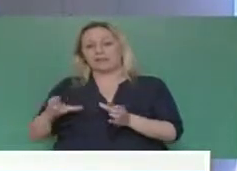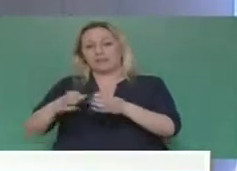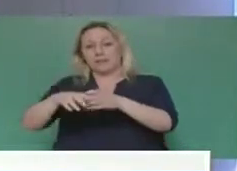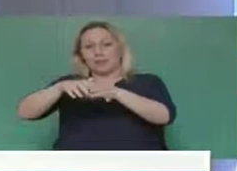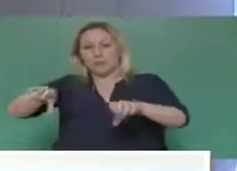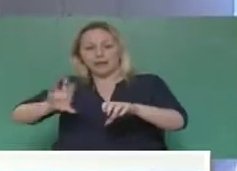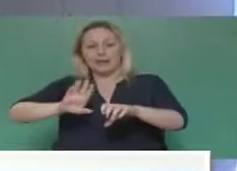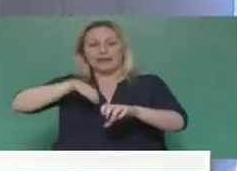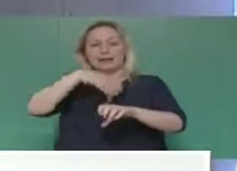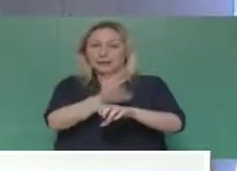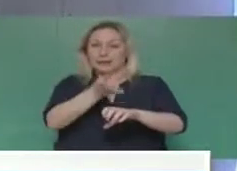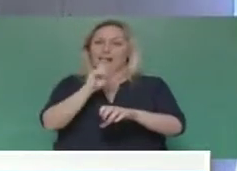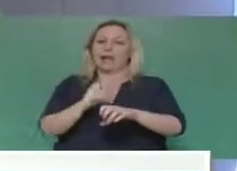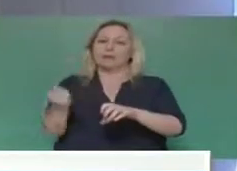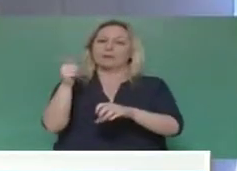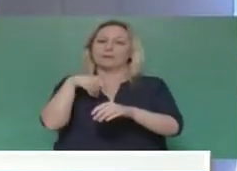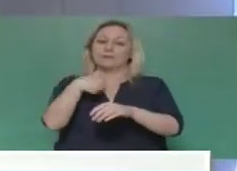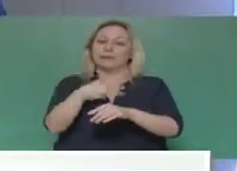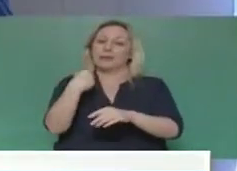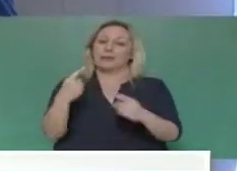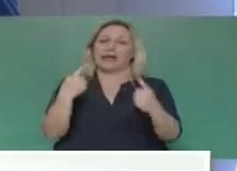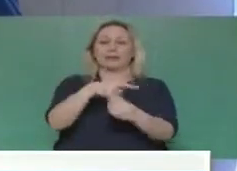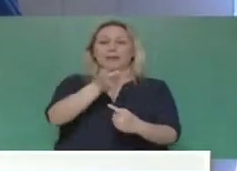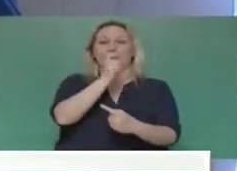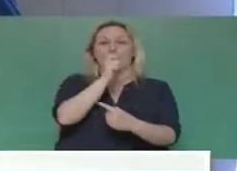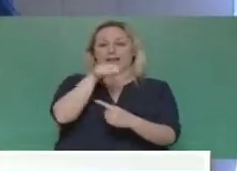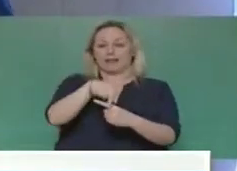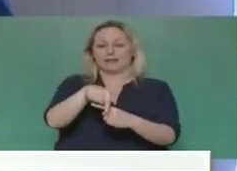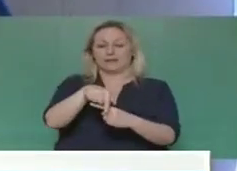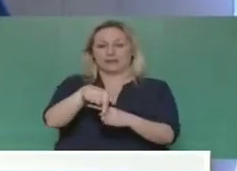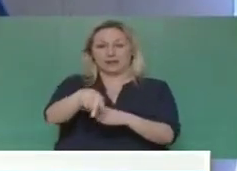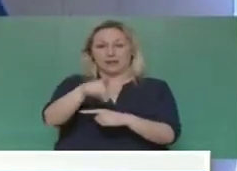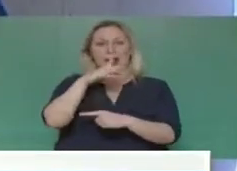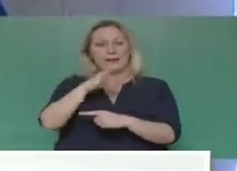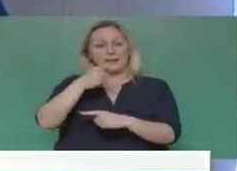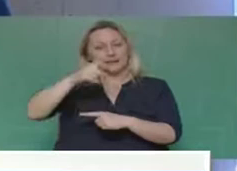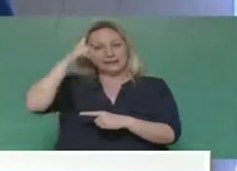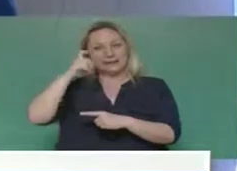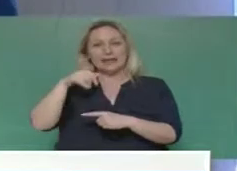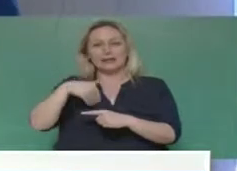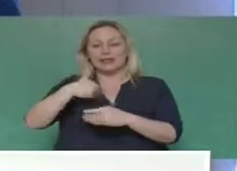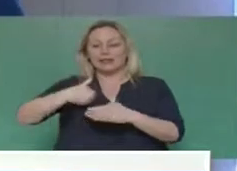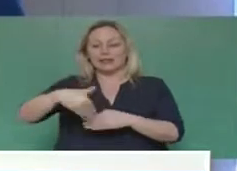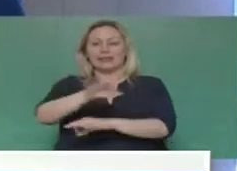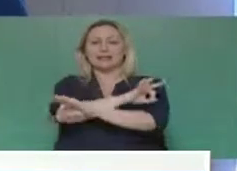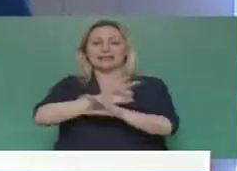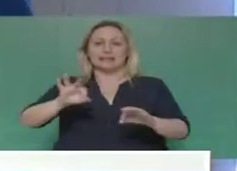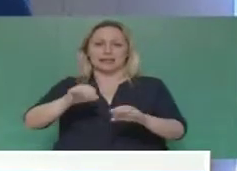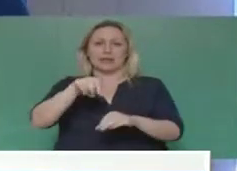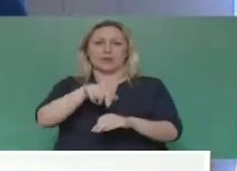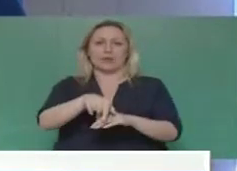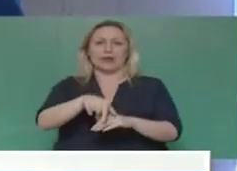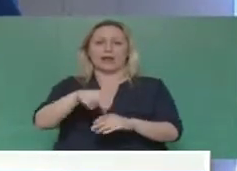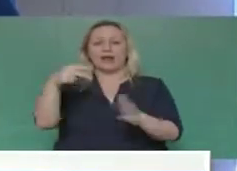χώρο για άσκηση πολιτικής. Γνωρίζει καλά η κυβέρνηση του Μαξίμου ότι πολύ σύντομα θα περιοριστεί στα προ